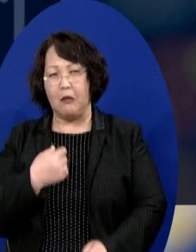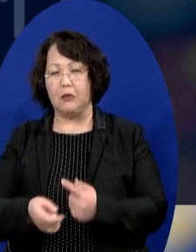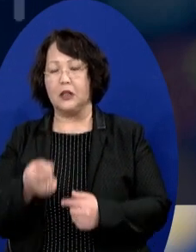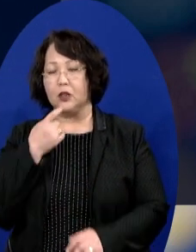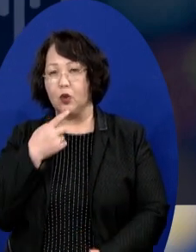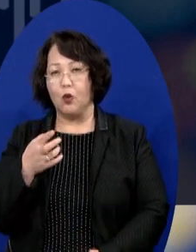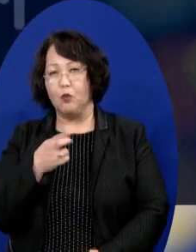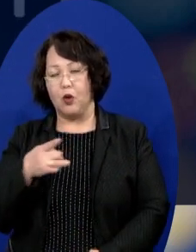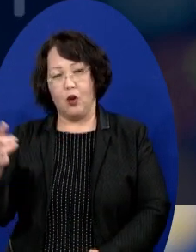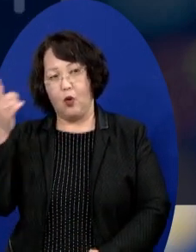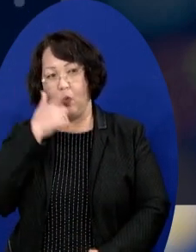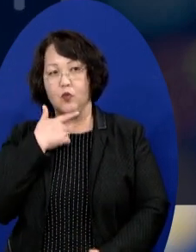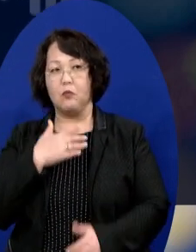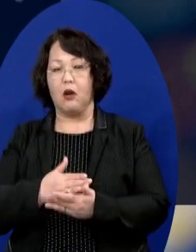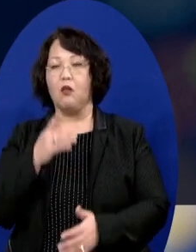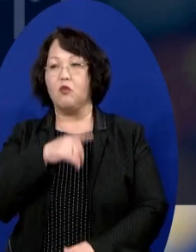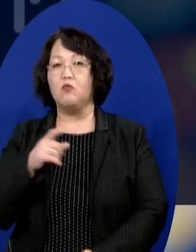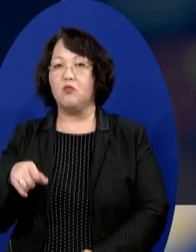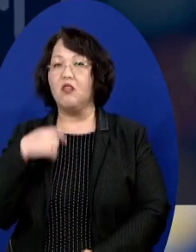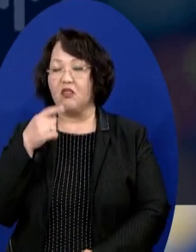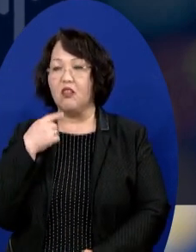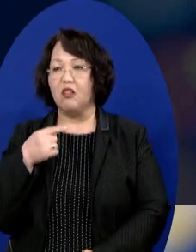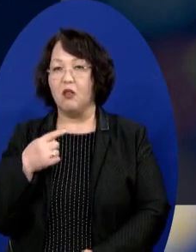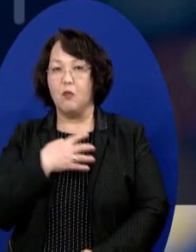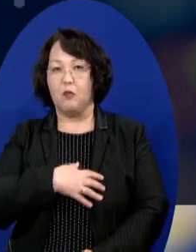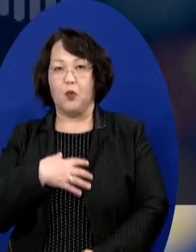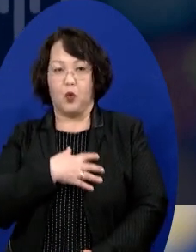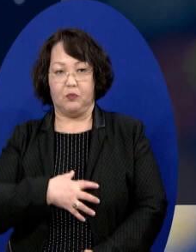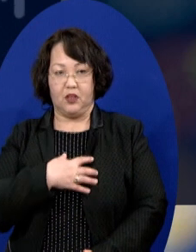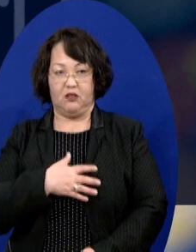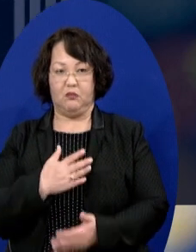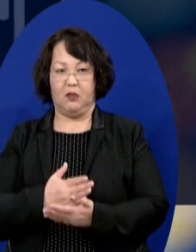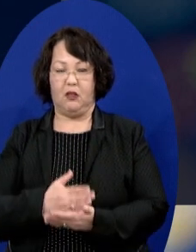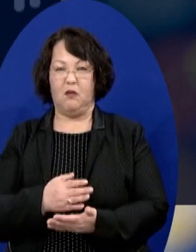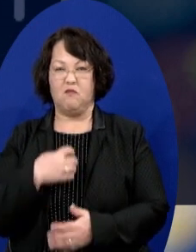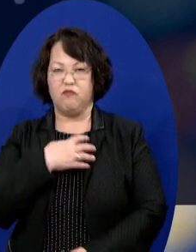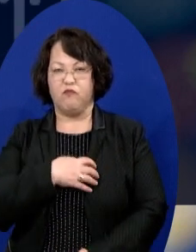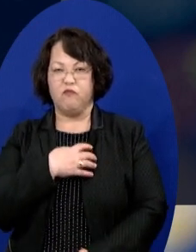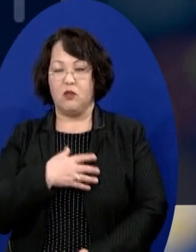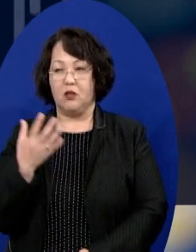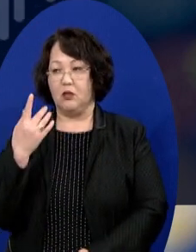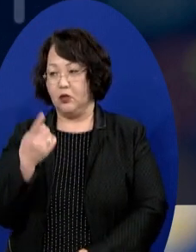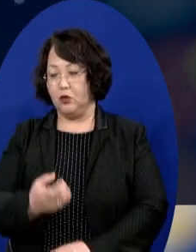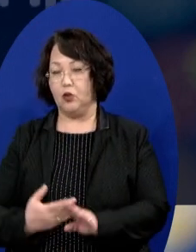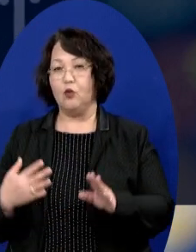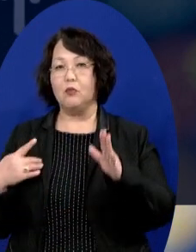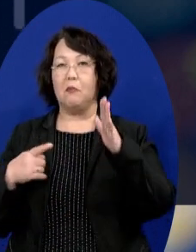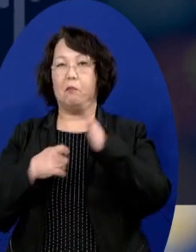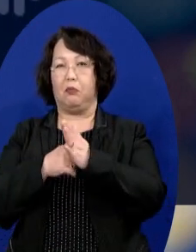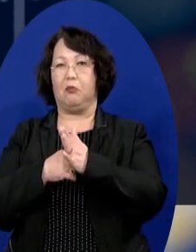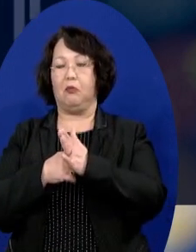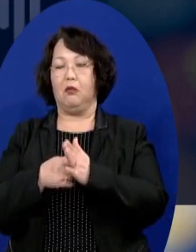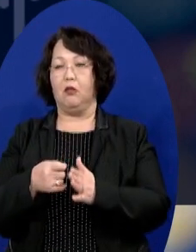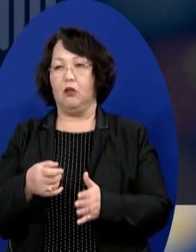ингэж олдохгүй байгаа талаар ингээд хүмүүс амар яг тэгээр ингээд бухимдалтай байгаа байхгүй юу? Лимит өнгөрсөн жил шиг лимит ирсэнгээд